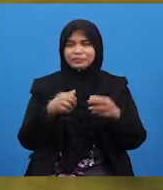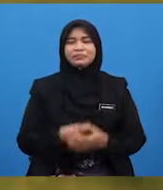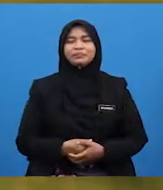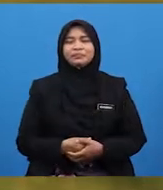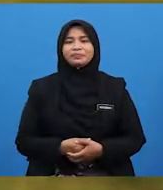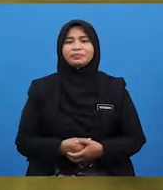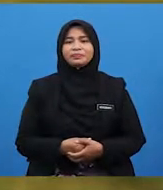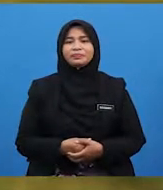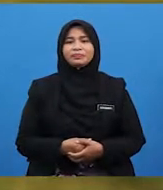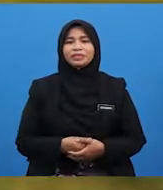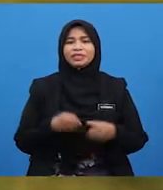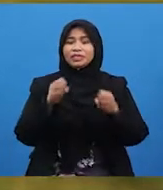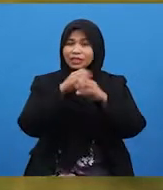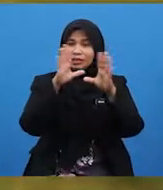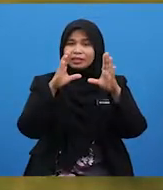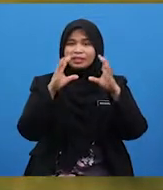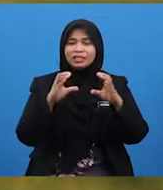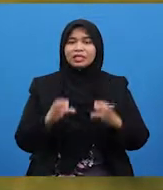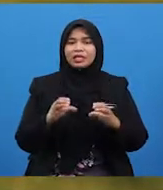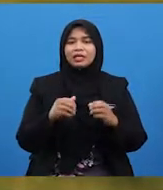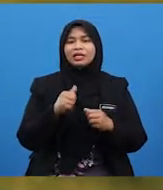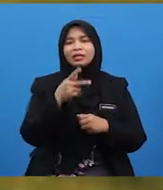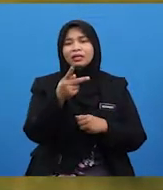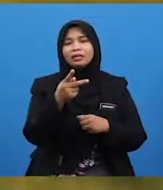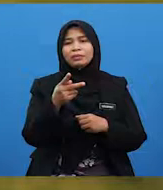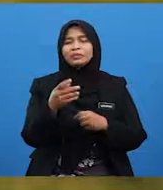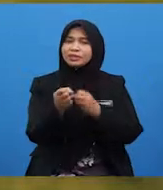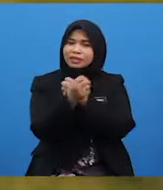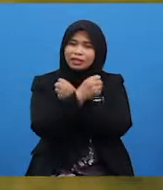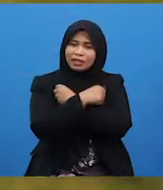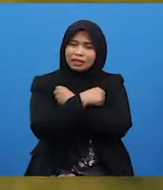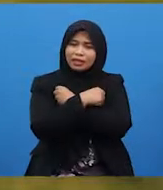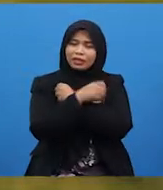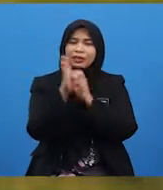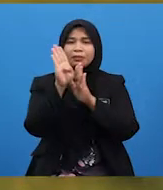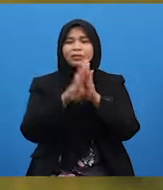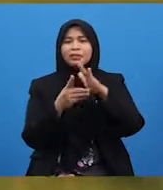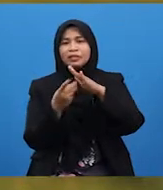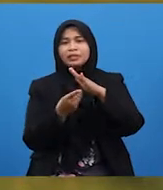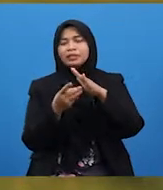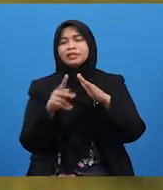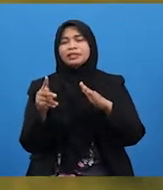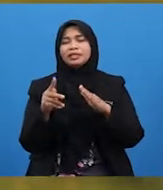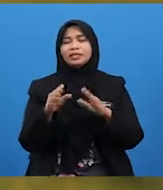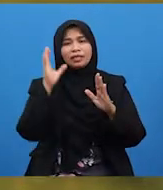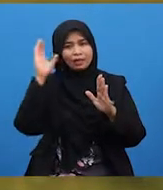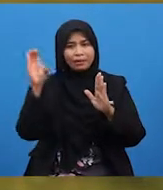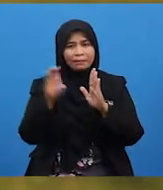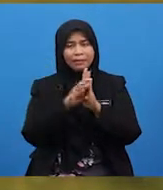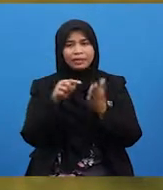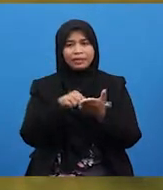diri. Jelaskan cara kamu menyayangi berdasarkan situasi dalam gambar-gambar ini. Sudah